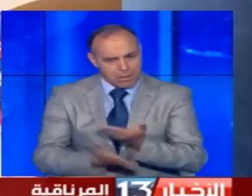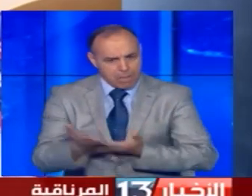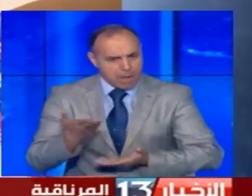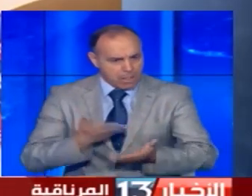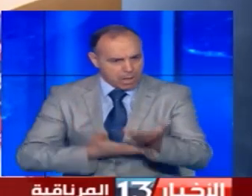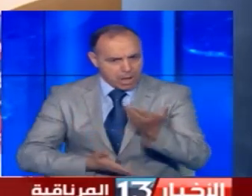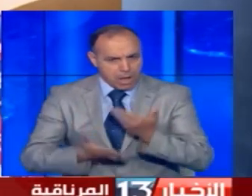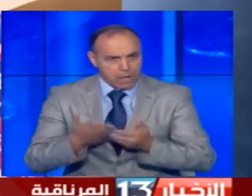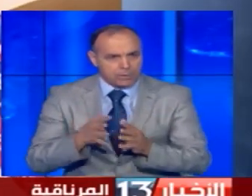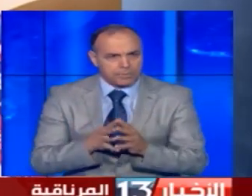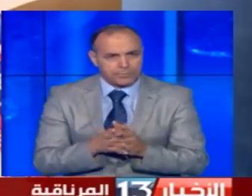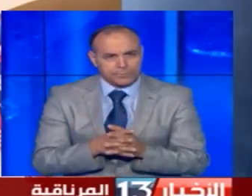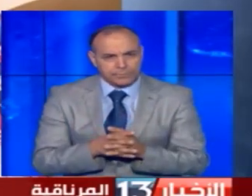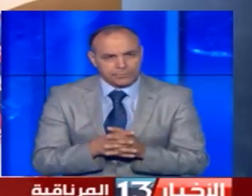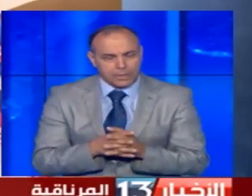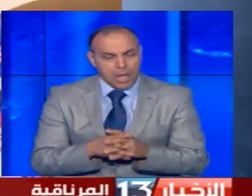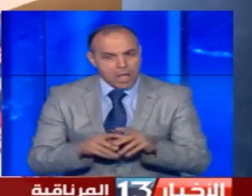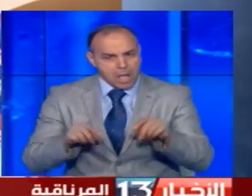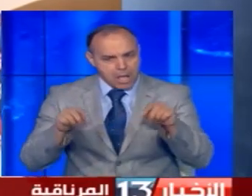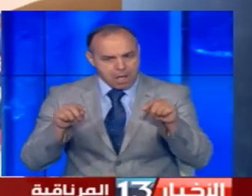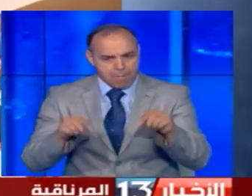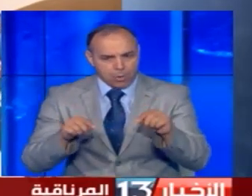هو موجود